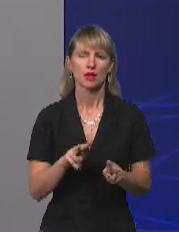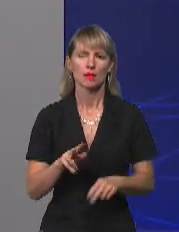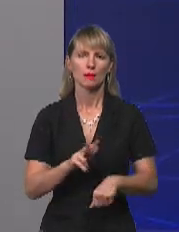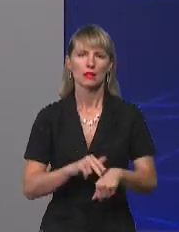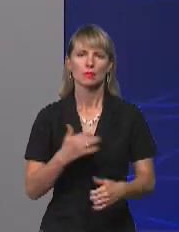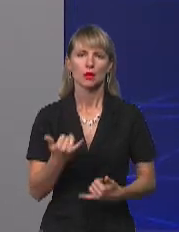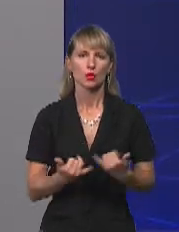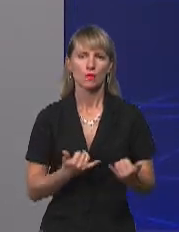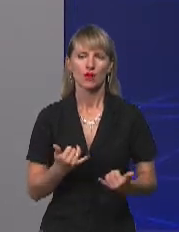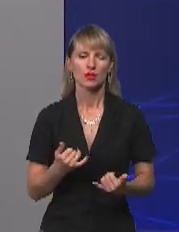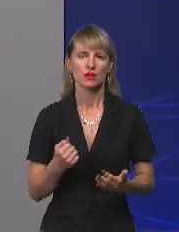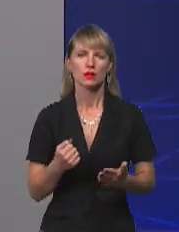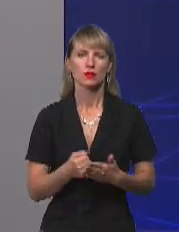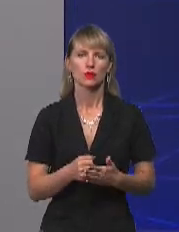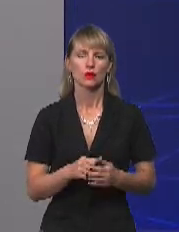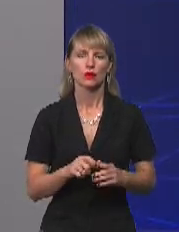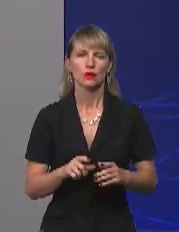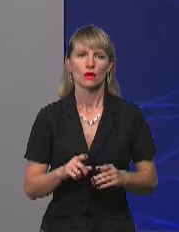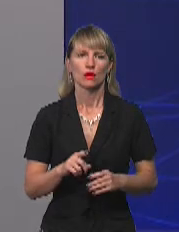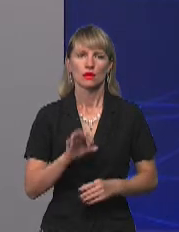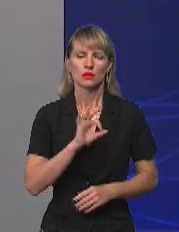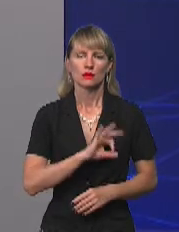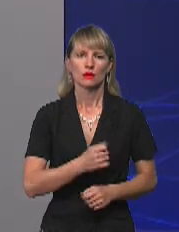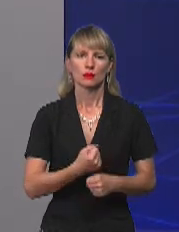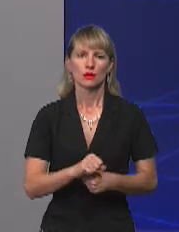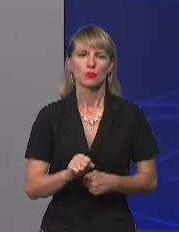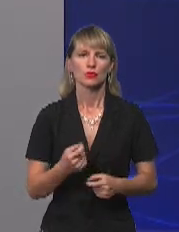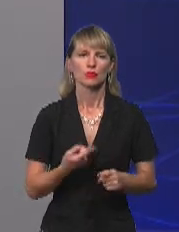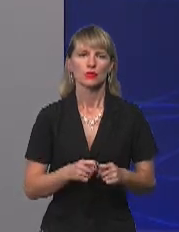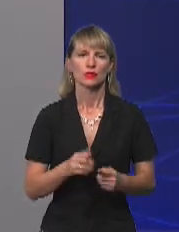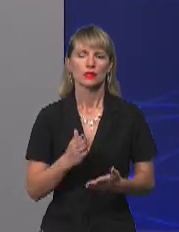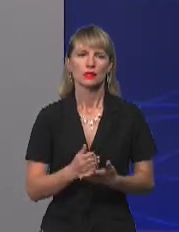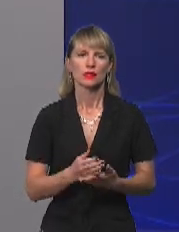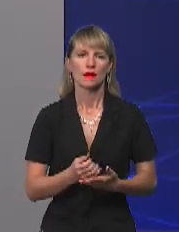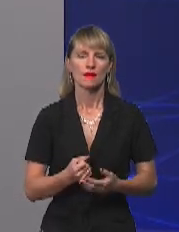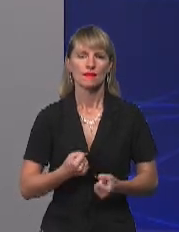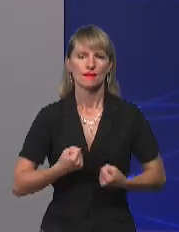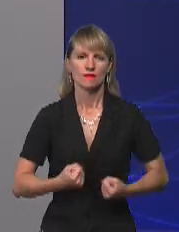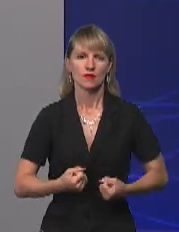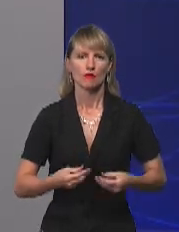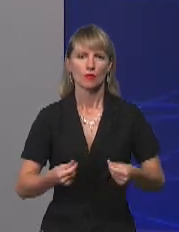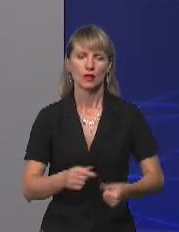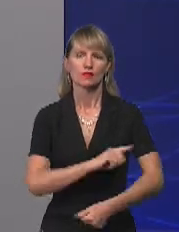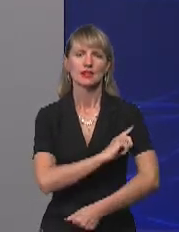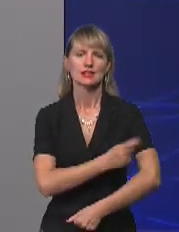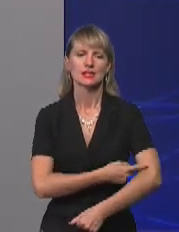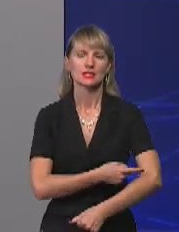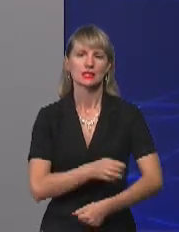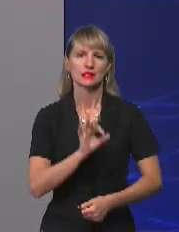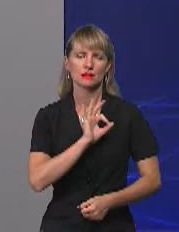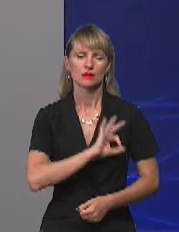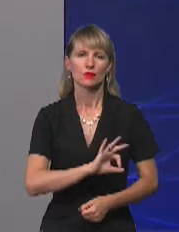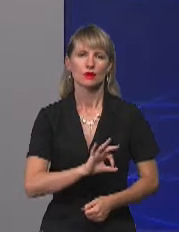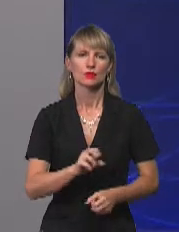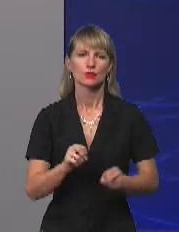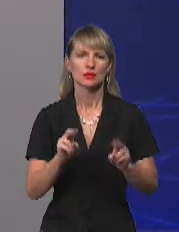піклування і щодо заходів саме примусу, це є фізичний вплив, тобто сила,